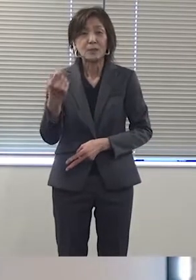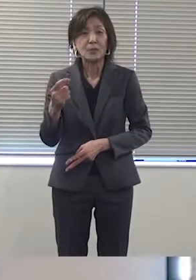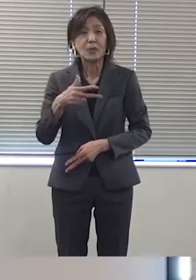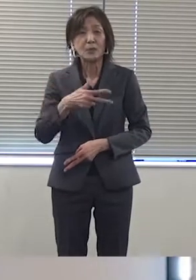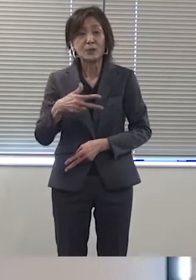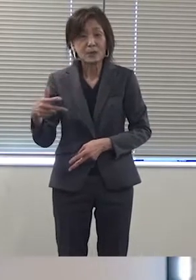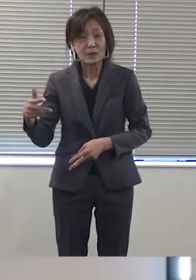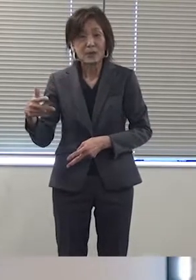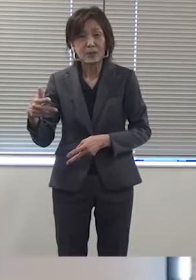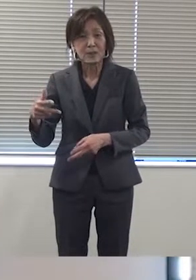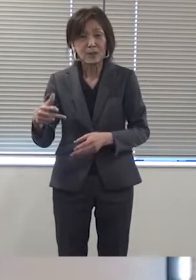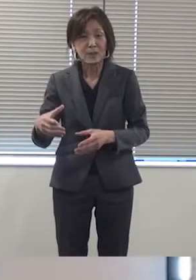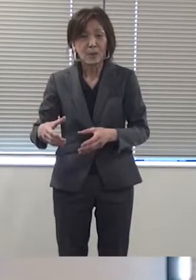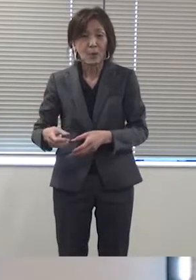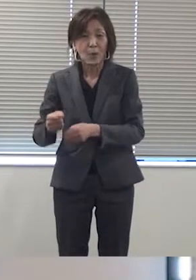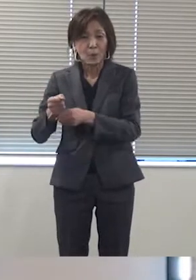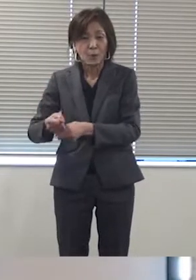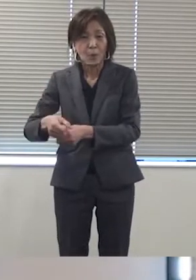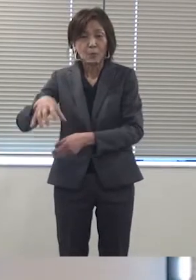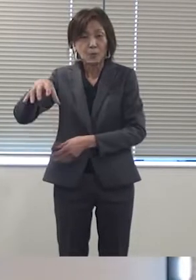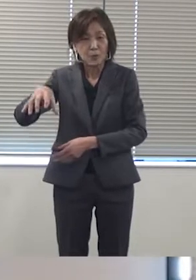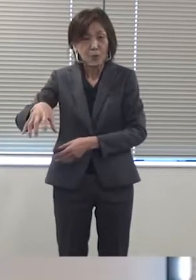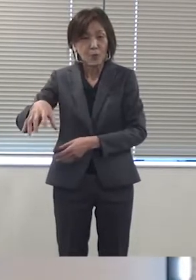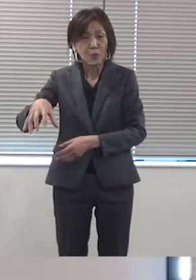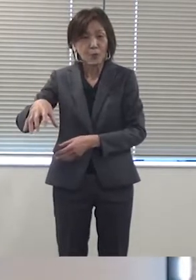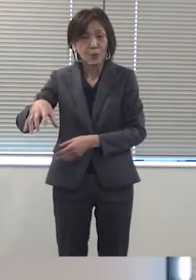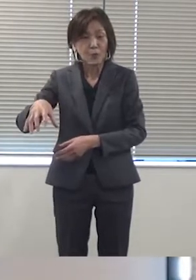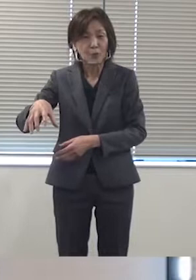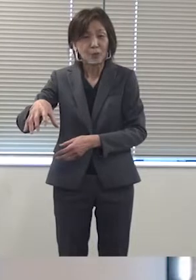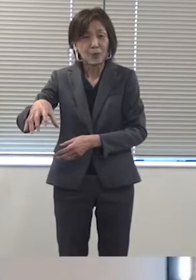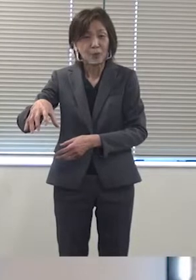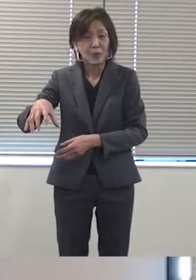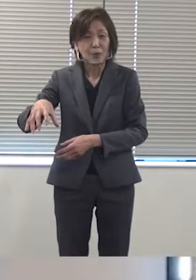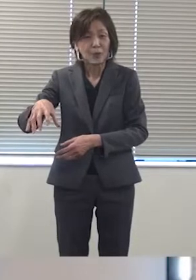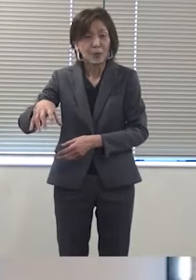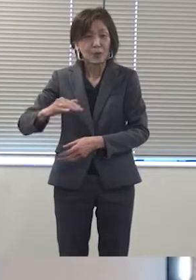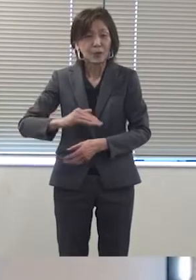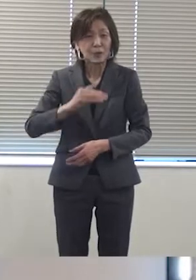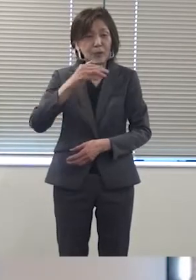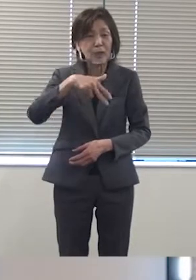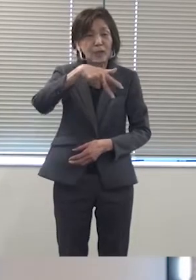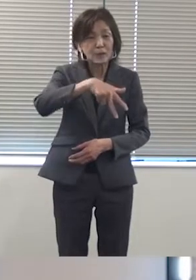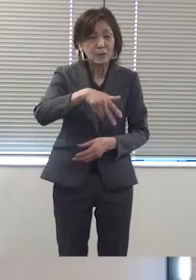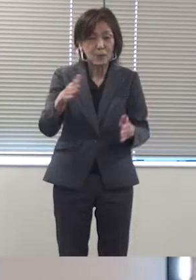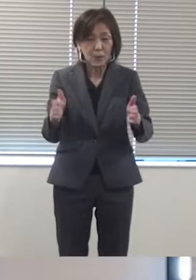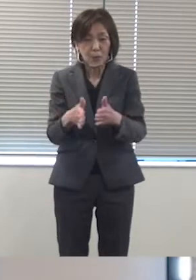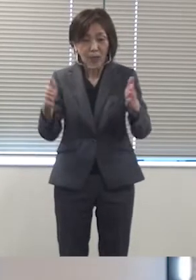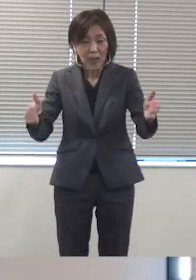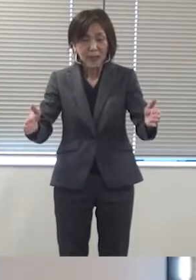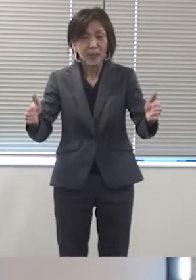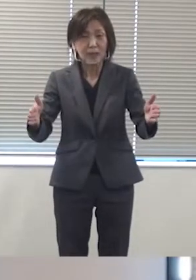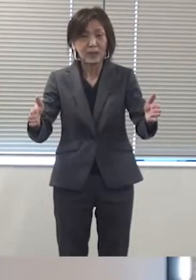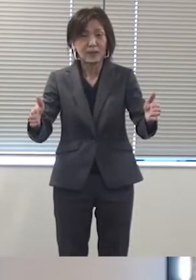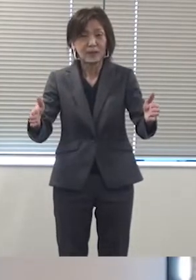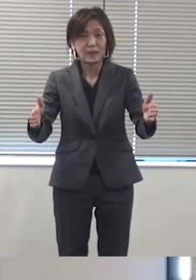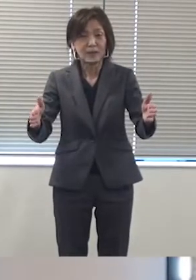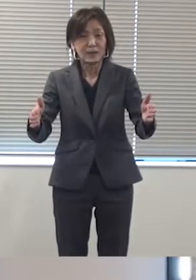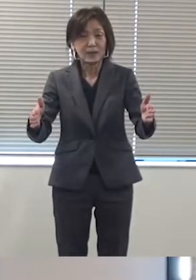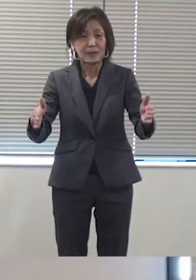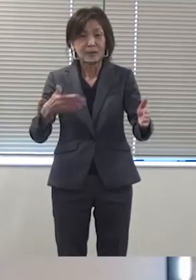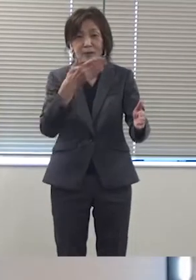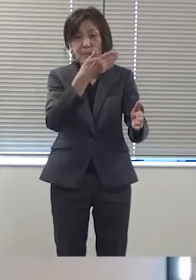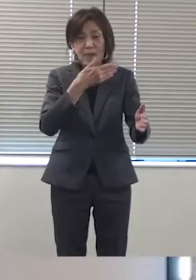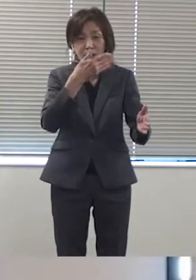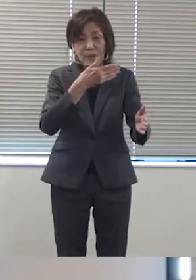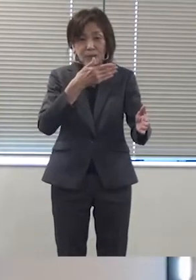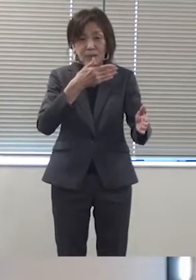ど高須と下地との間の下地側の部分なんですが、非常に重要なポンプ場になりますので、これ